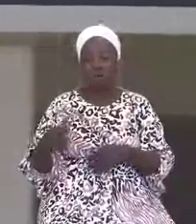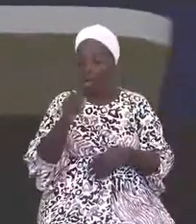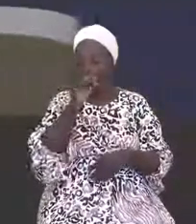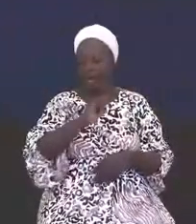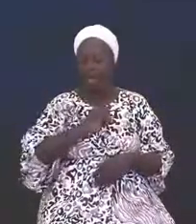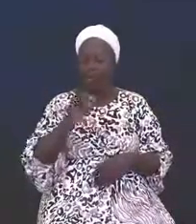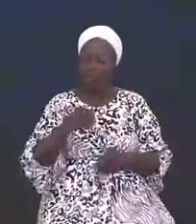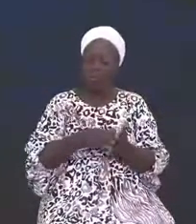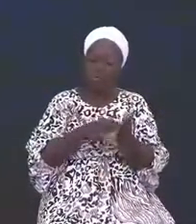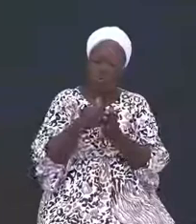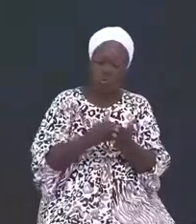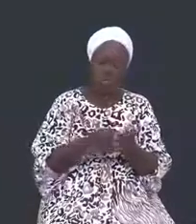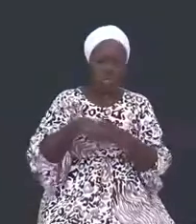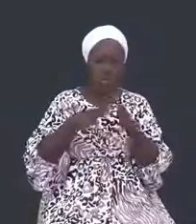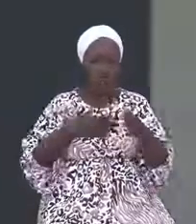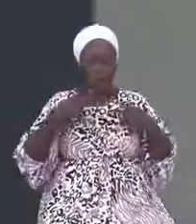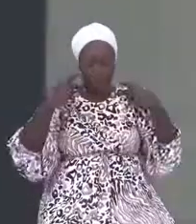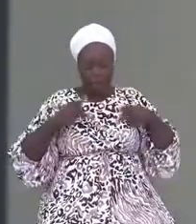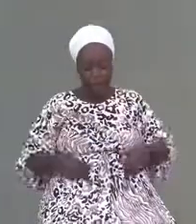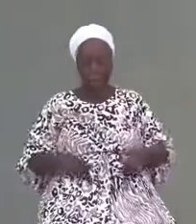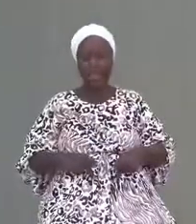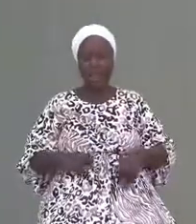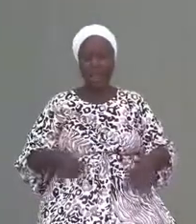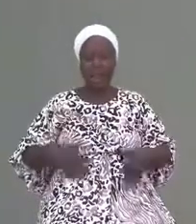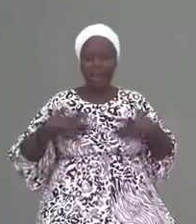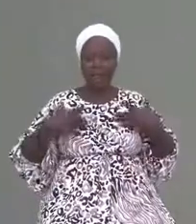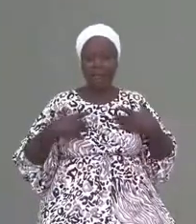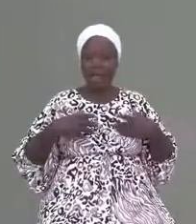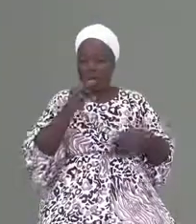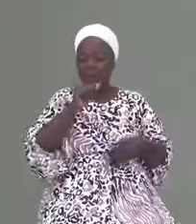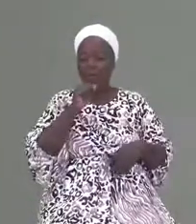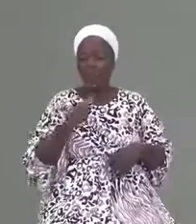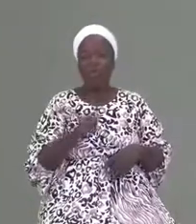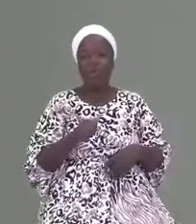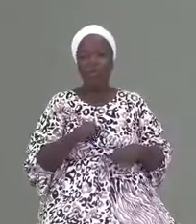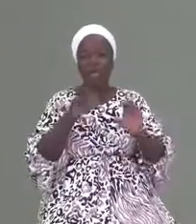faible dans ma vie personnelle, je n'arrive même pas à vaincre